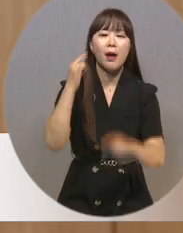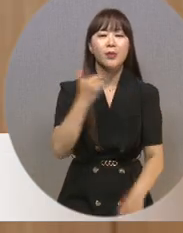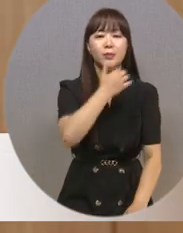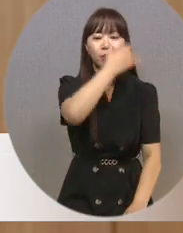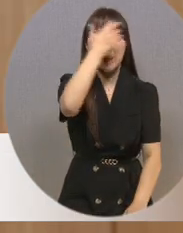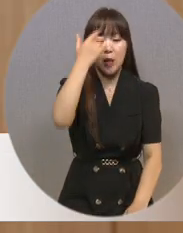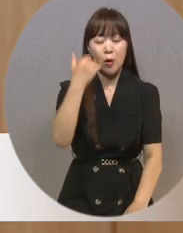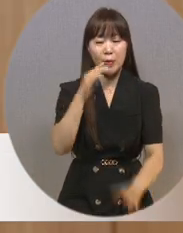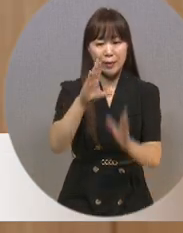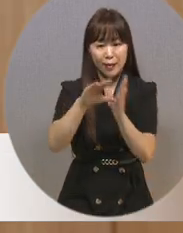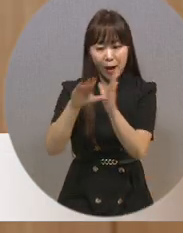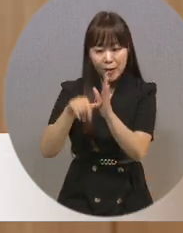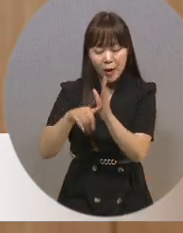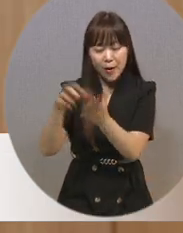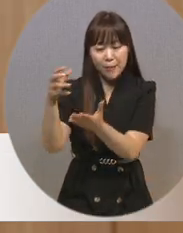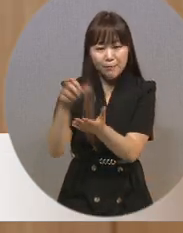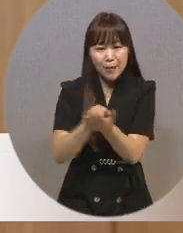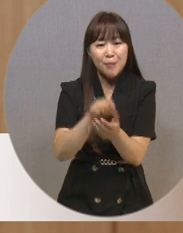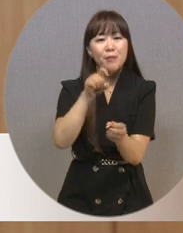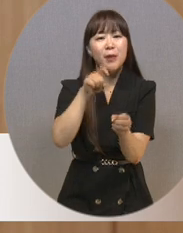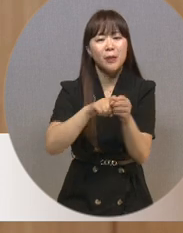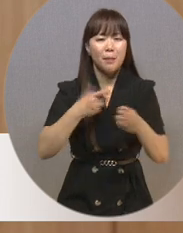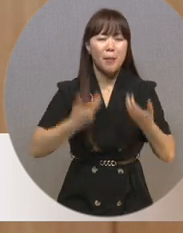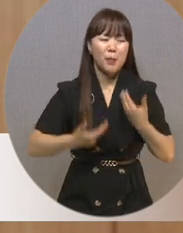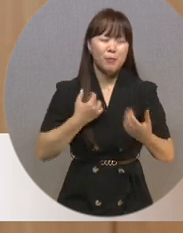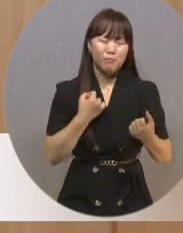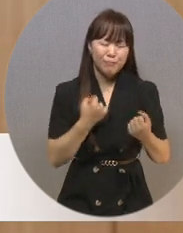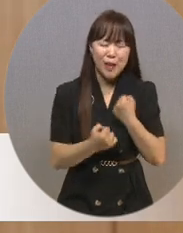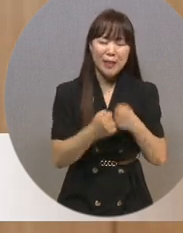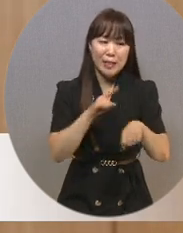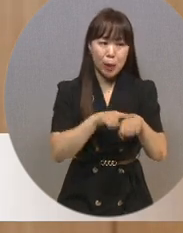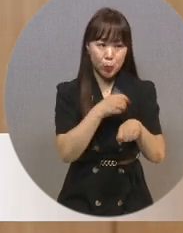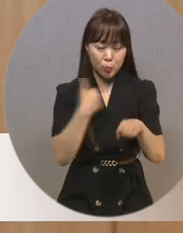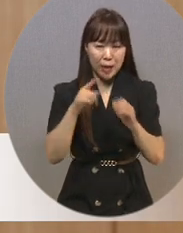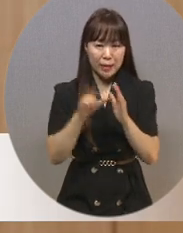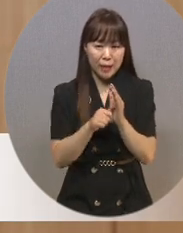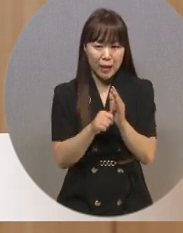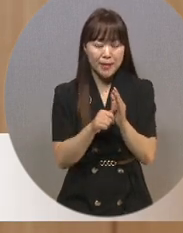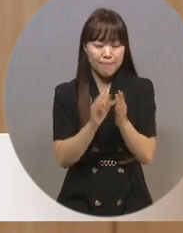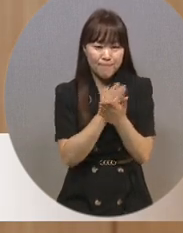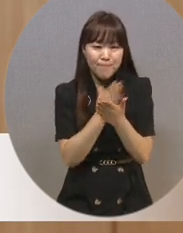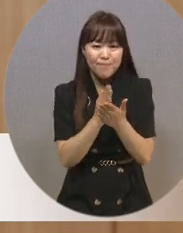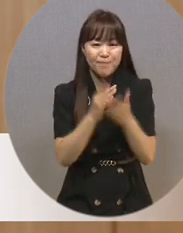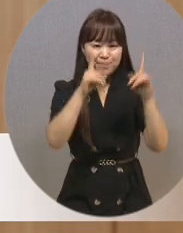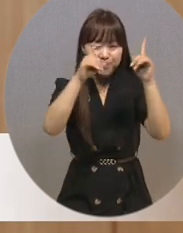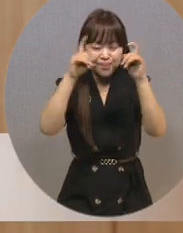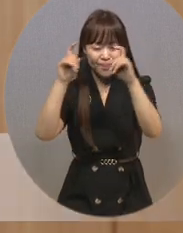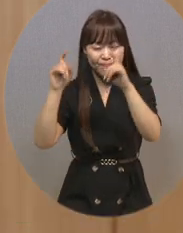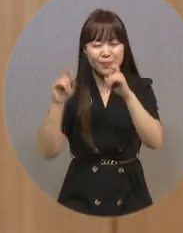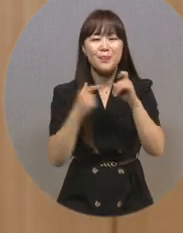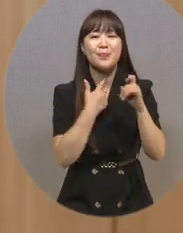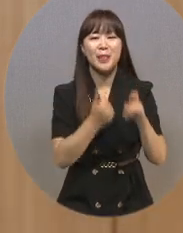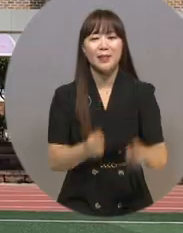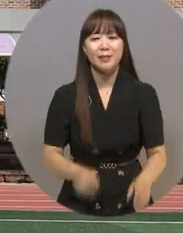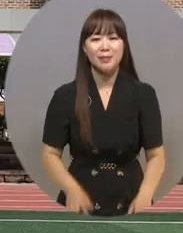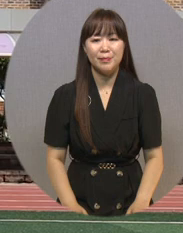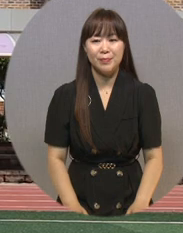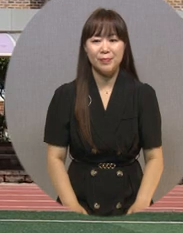아름다운 순간을 간직하고자 제가 바쁜 가운데 틈틈이 시간을 내서 작품 활동을 이렇게 이어왔습니다.